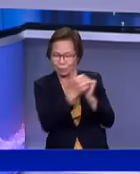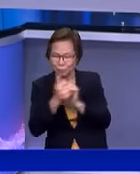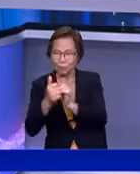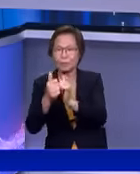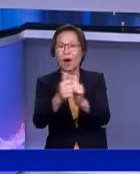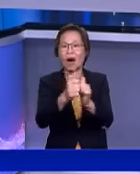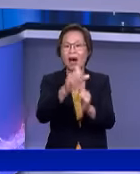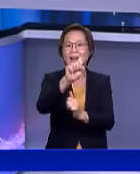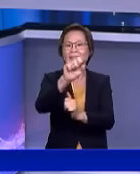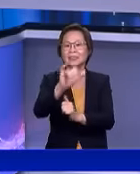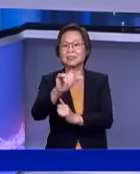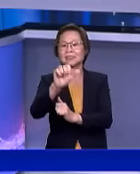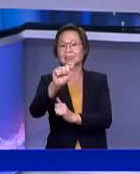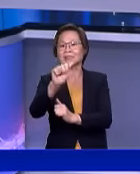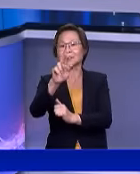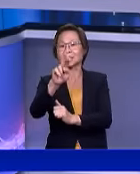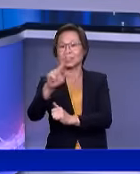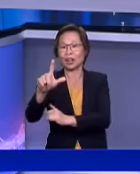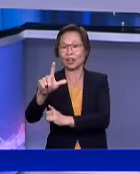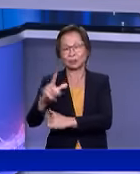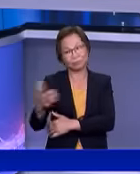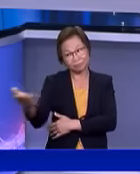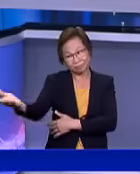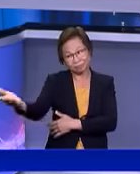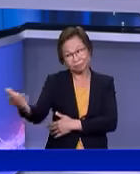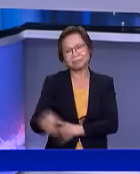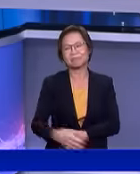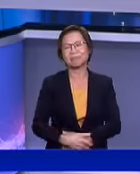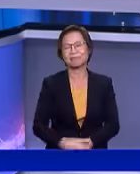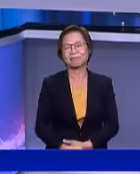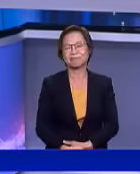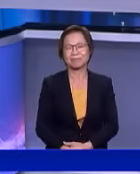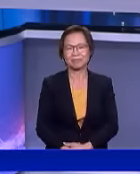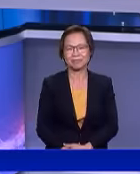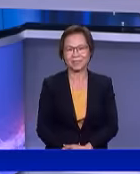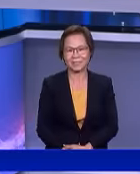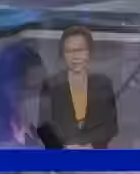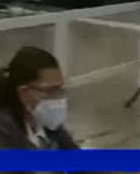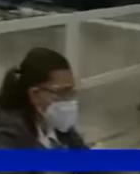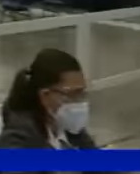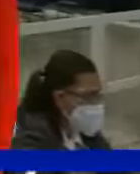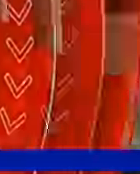bersama Syairul Islam. Islam, silakan. Silakan Syairul.